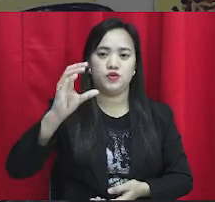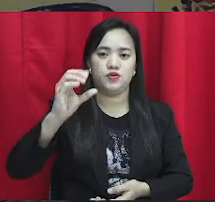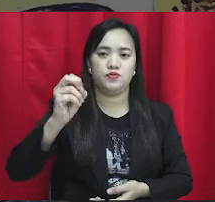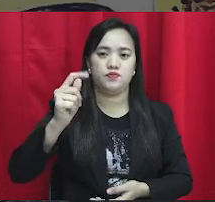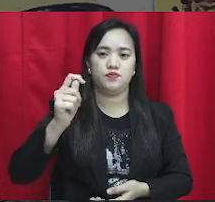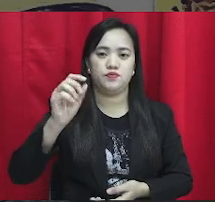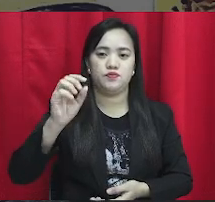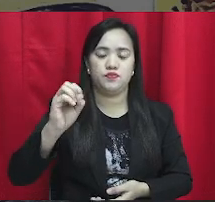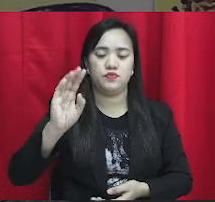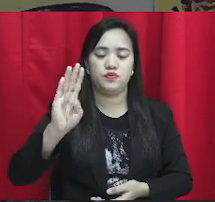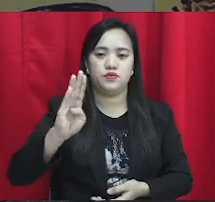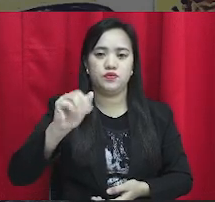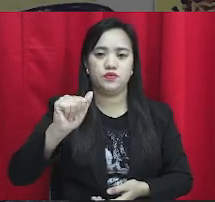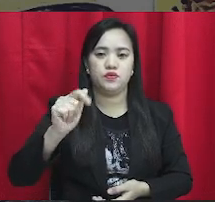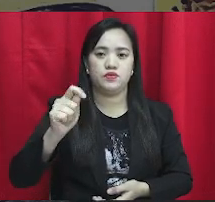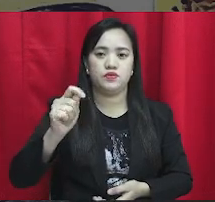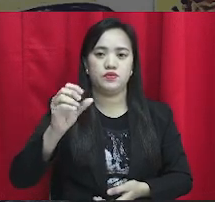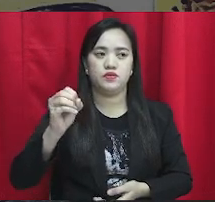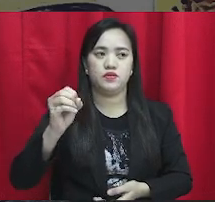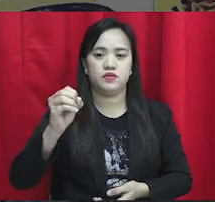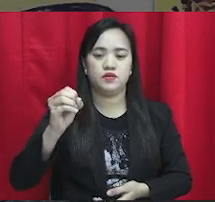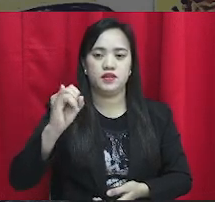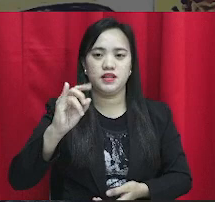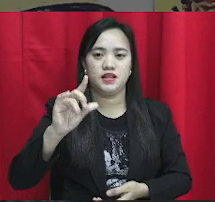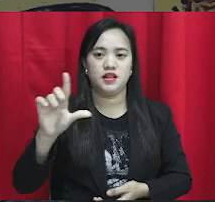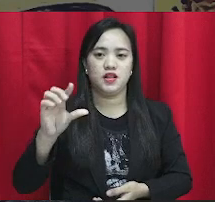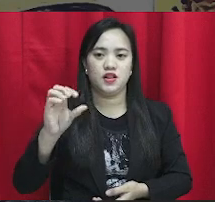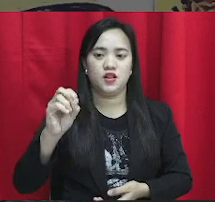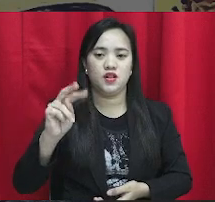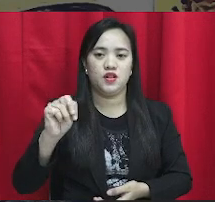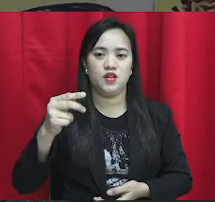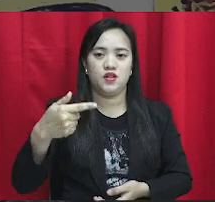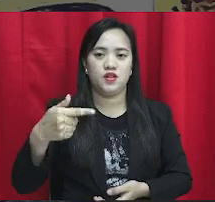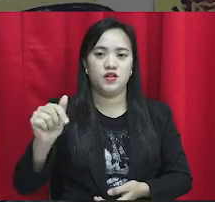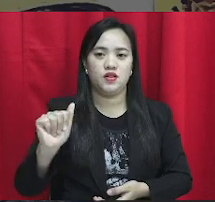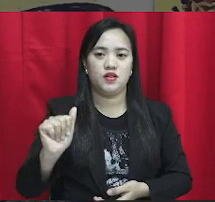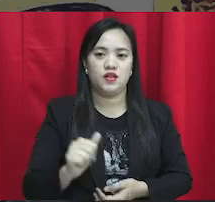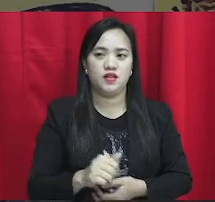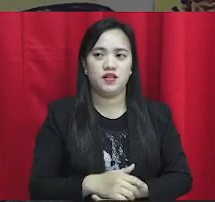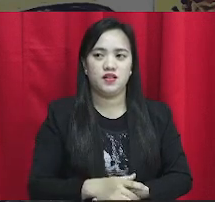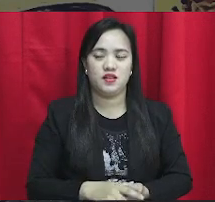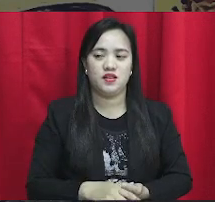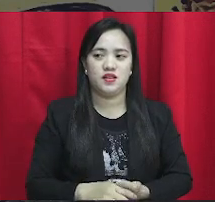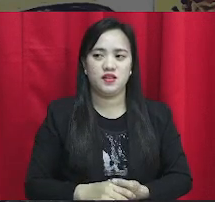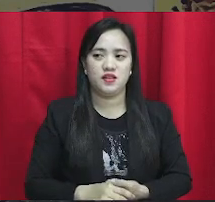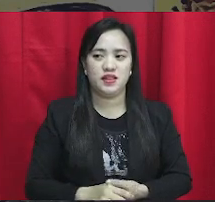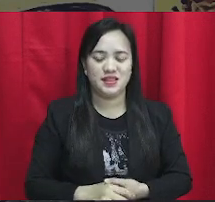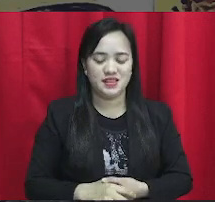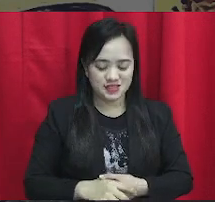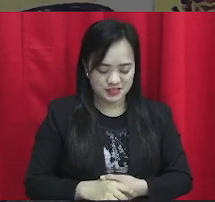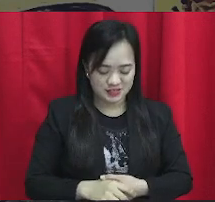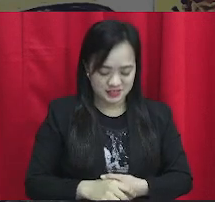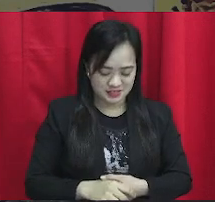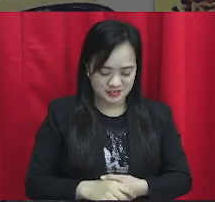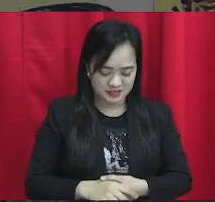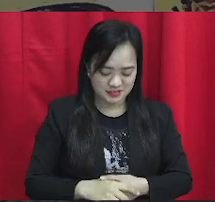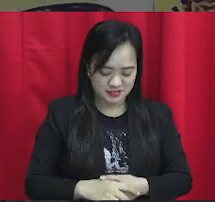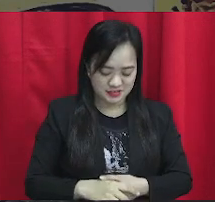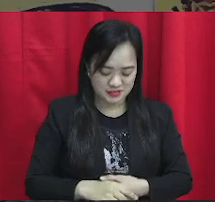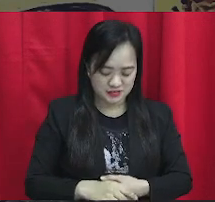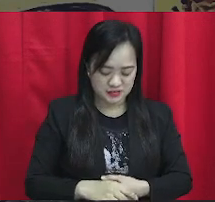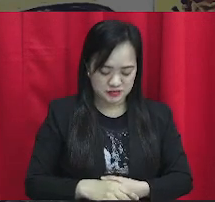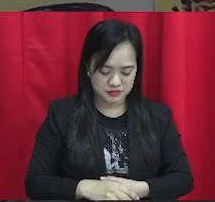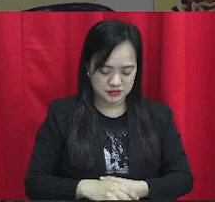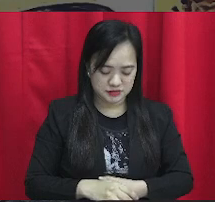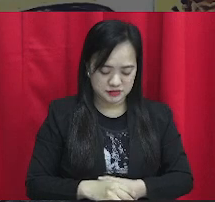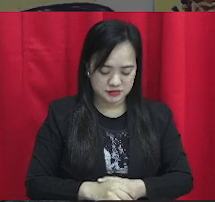Cotabato. Ilongga, kanay. Ilongga, kanay? Opo. Ah, Ilongga pala si nanay. Oh. Wow. Ilan